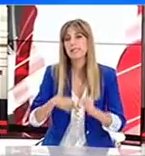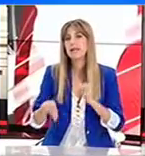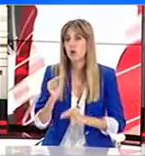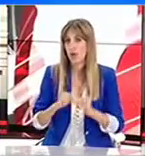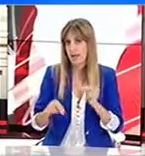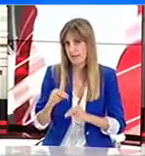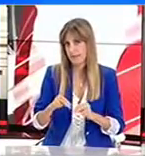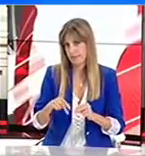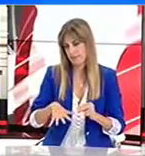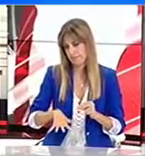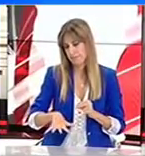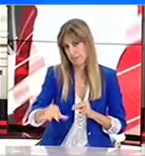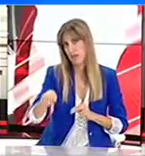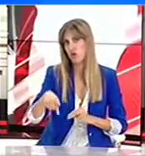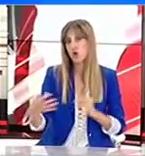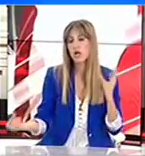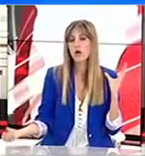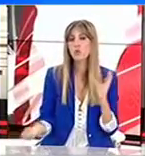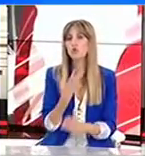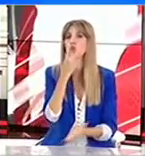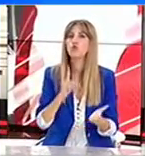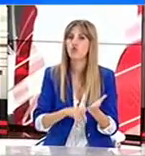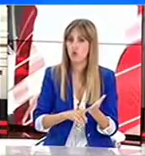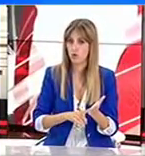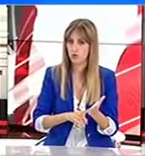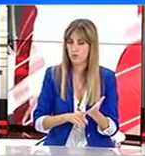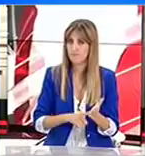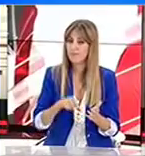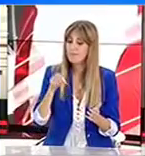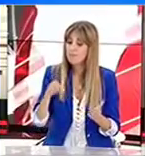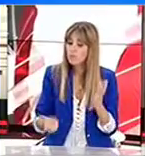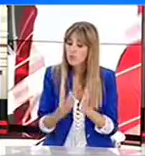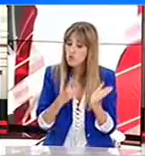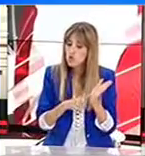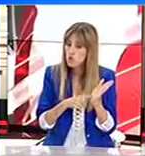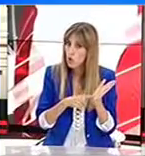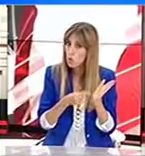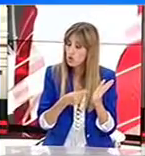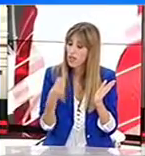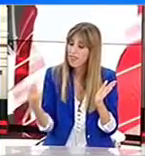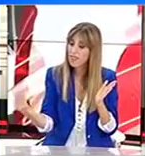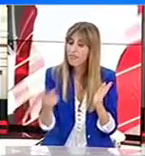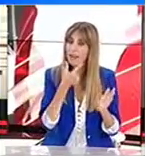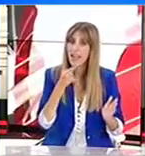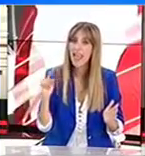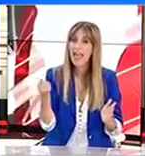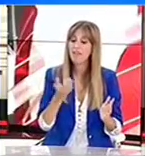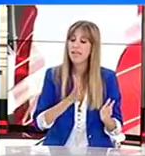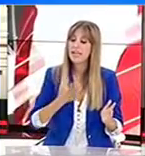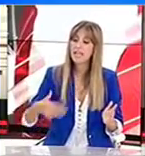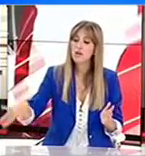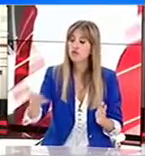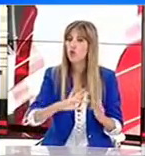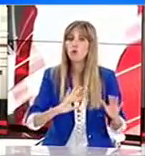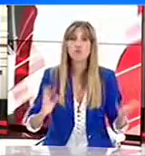νόμο δίνουν μια ευκαιρία στους πολίτες αλλά και στις πολιτικές δυνάμεις να δουν τις αυτοδιοικητικές εκλογές μέσα από ένα διαφορετικό